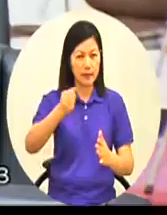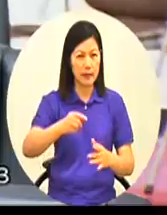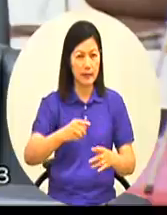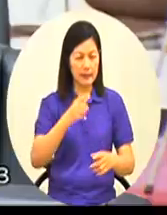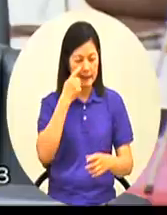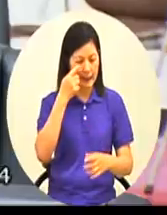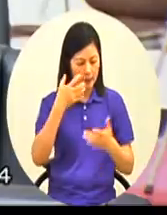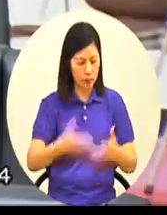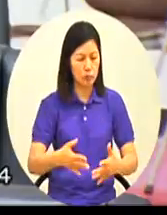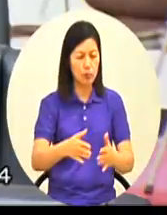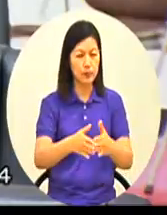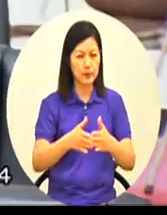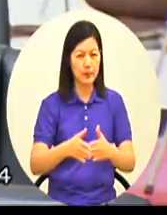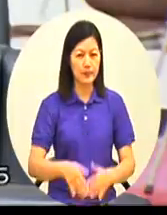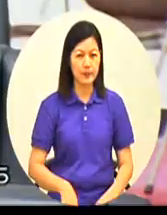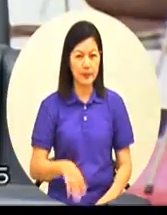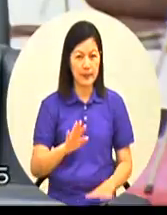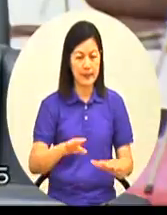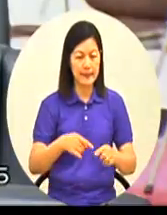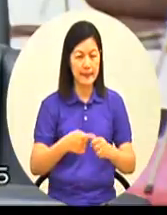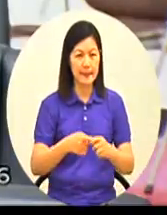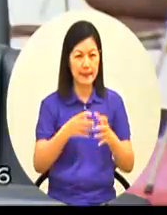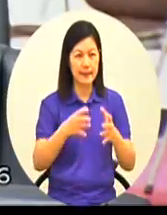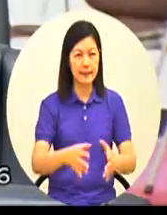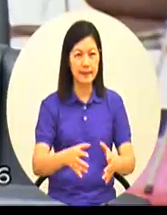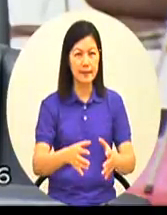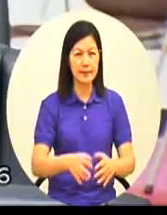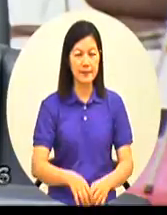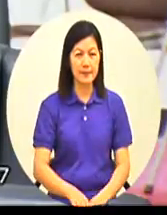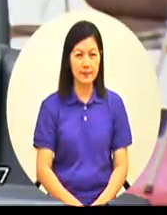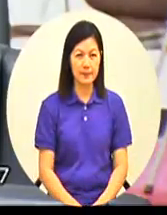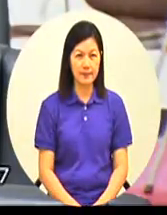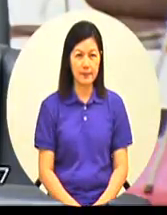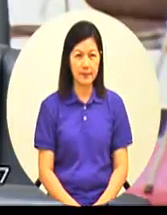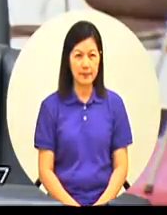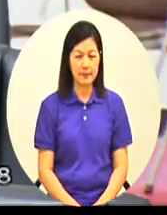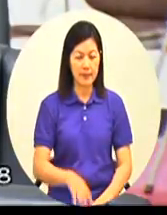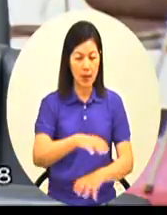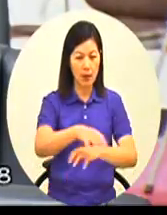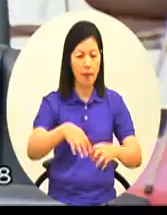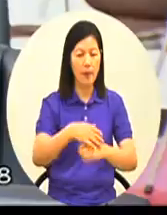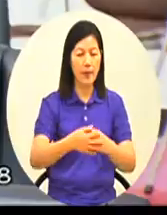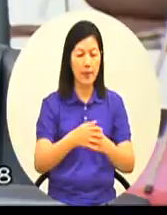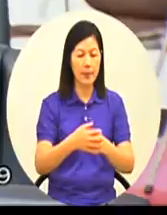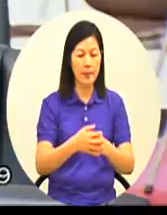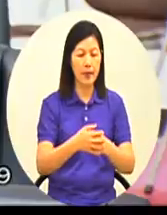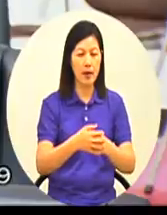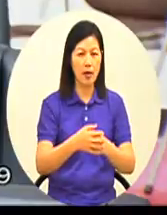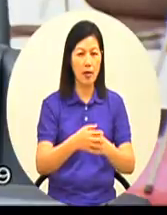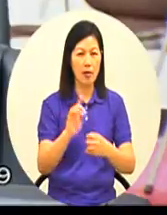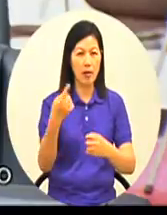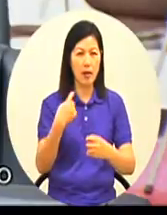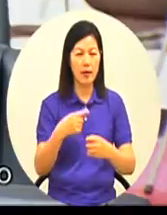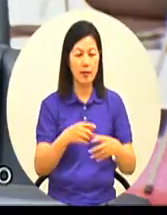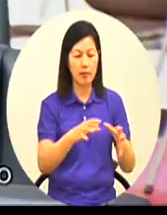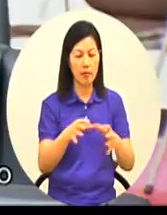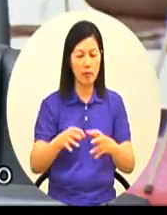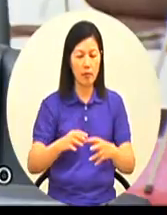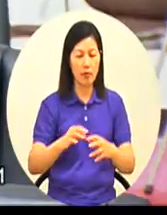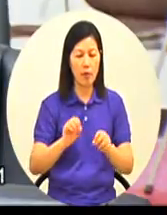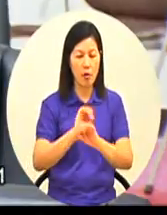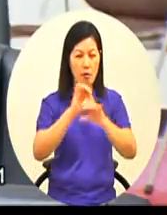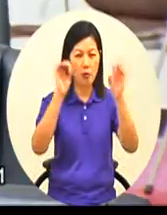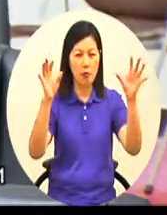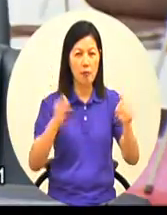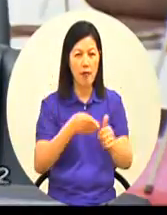视的这个活动。那我们今年有办了一个，因为环保的因素，我们办了一个光雕秀的一个节